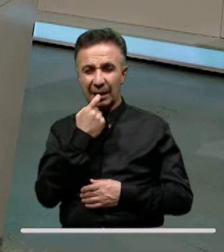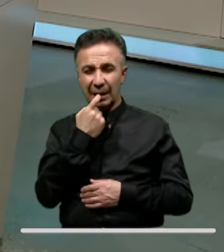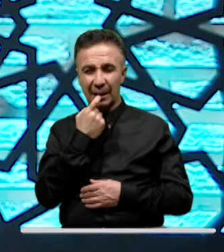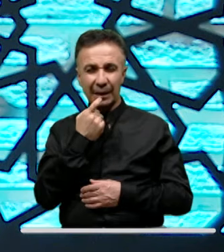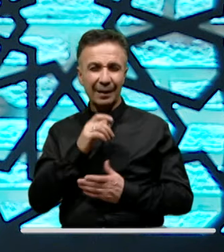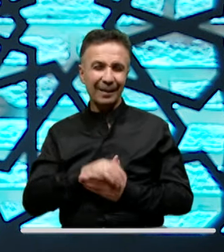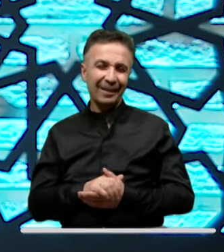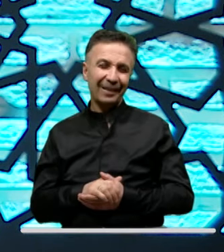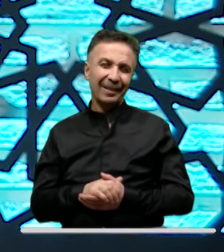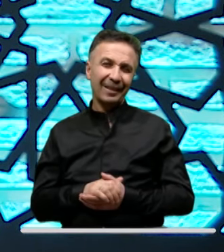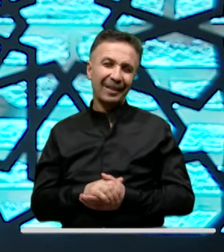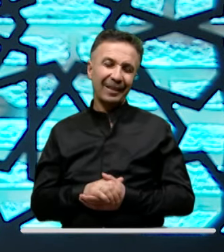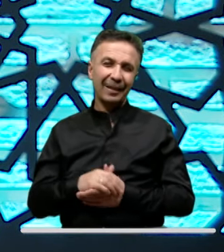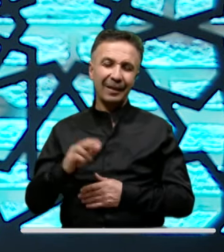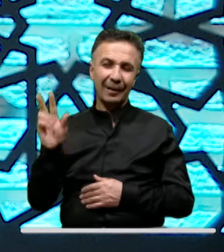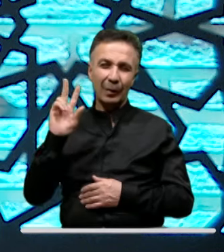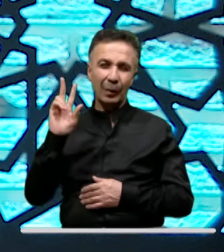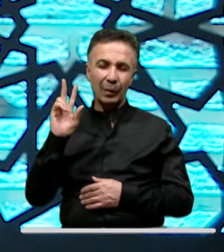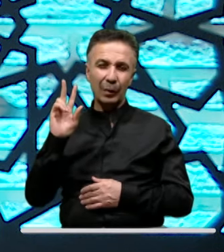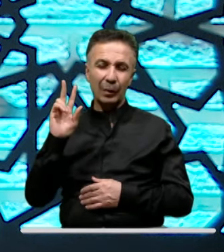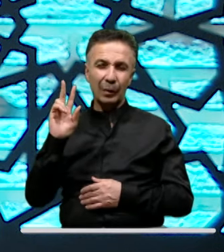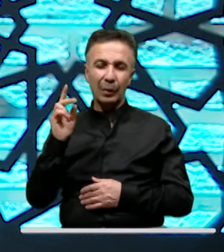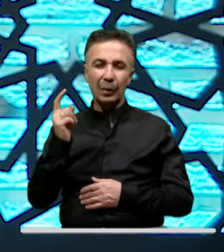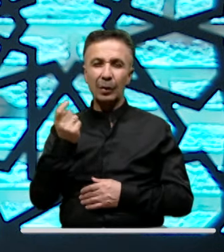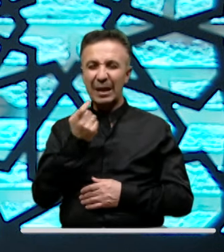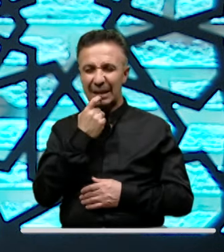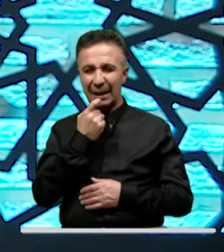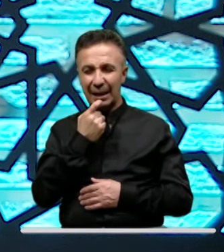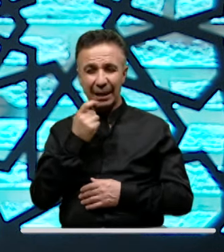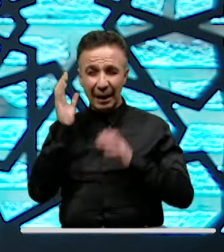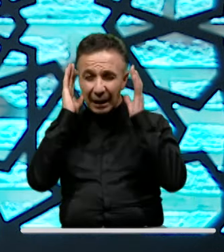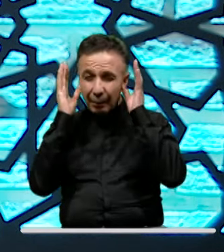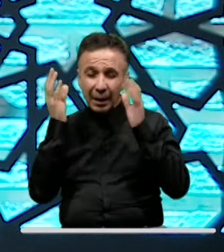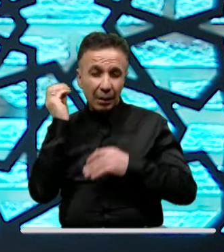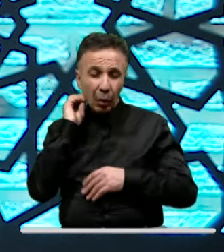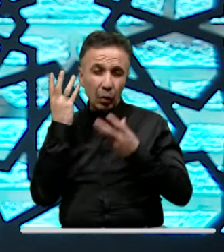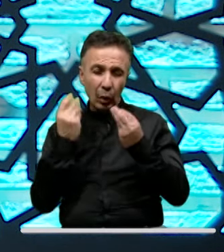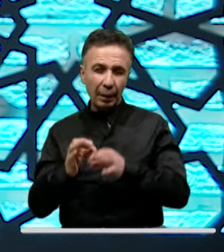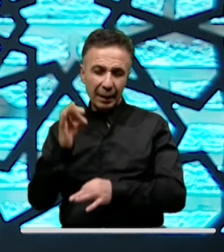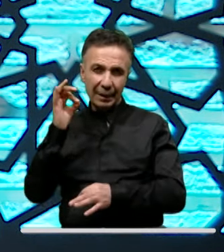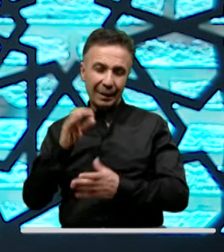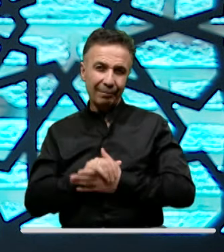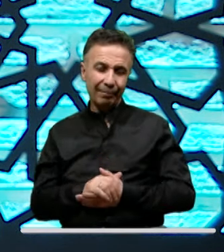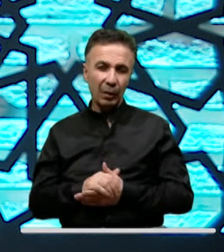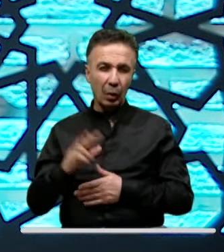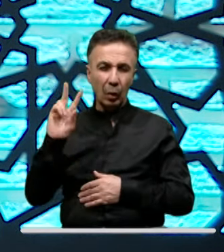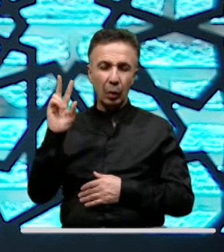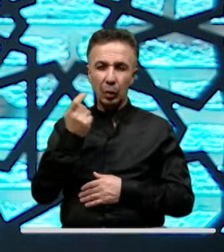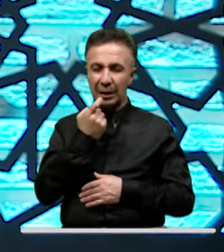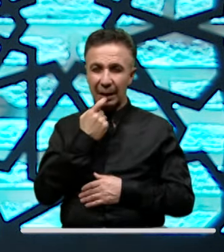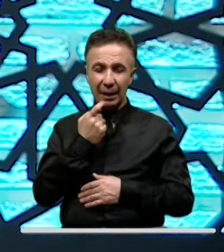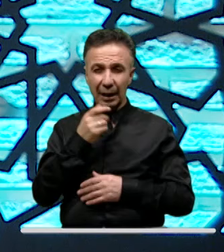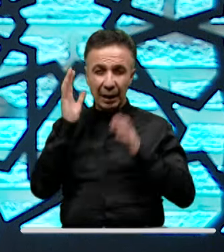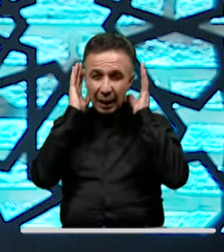pardon heyecanlıyım kusura bakmayın 30 senelik namaz borcunu kılmayan bir insan mesela 30 senelik namaz